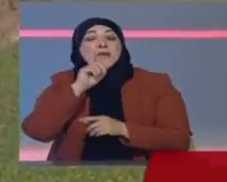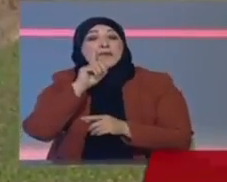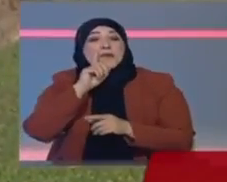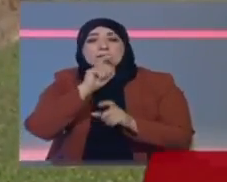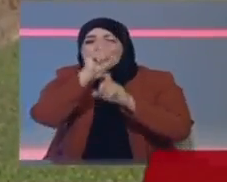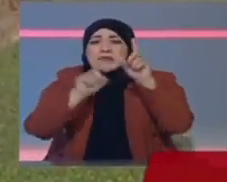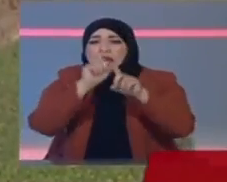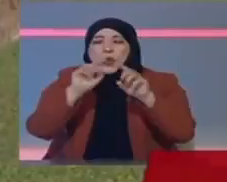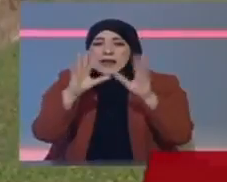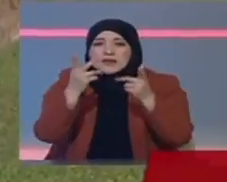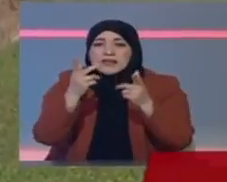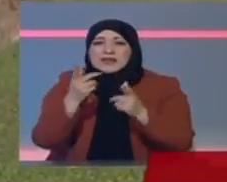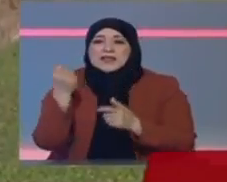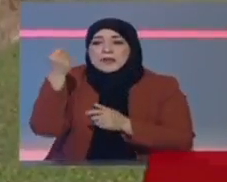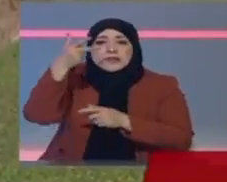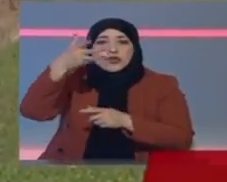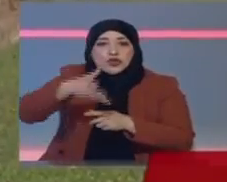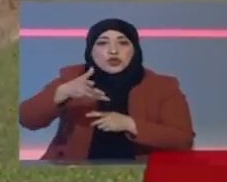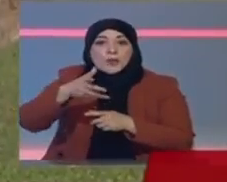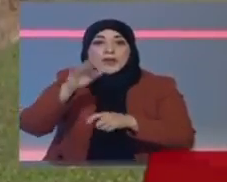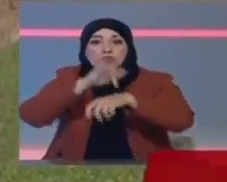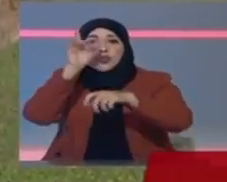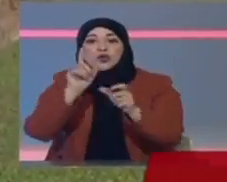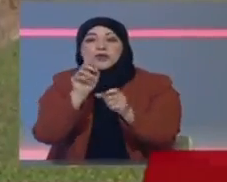وقديش اعداد المصابين في